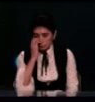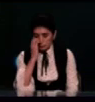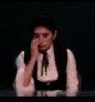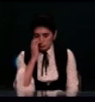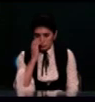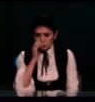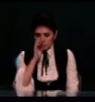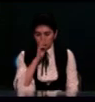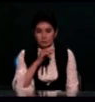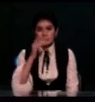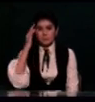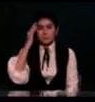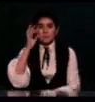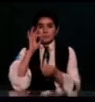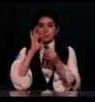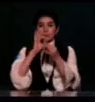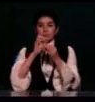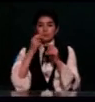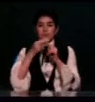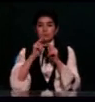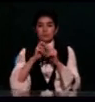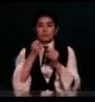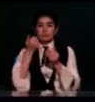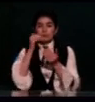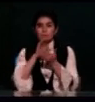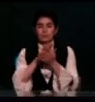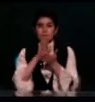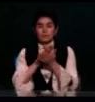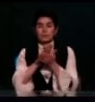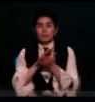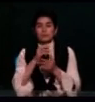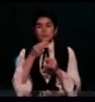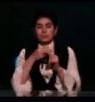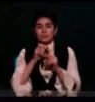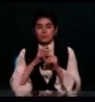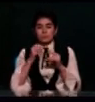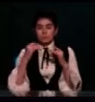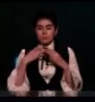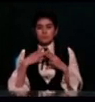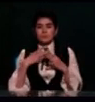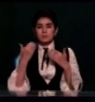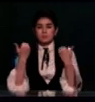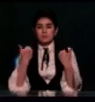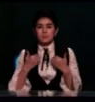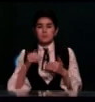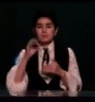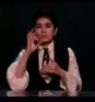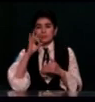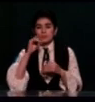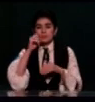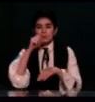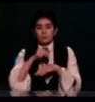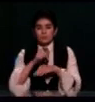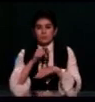регуляции». Цели и задачи сегодняшнего урока у нас – ознакомиться со значением нервной системы и органов